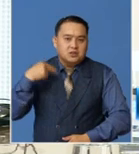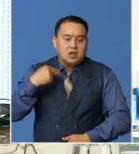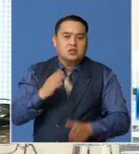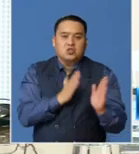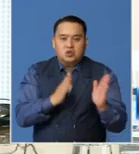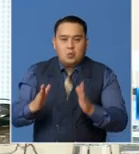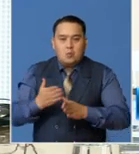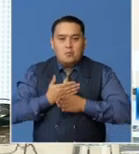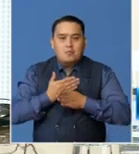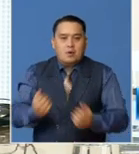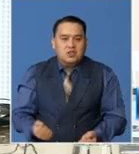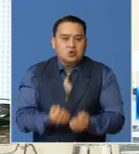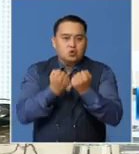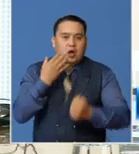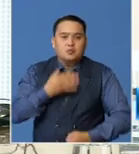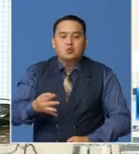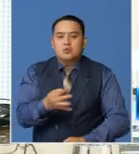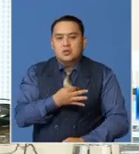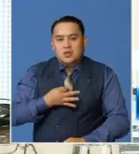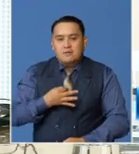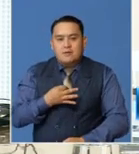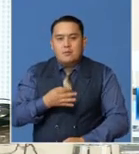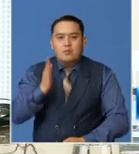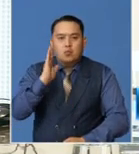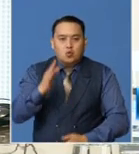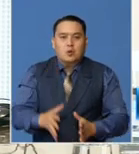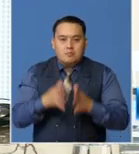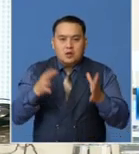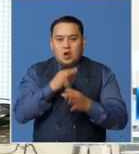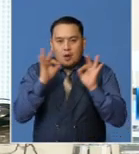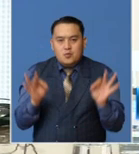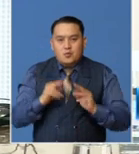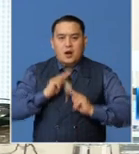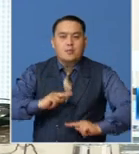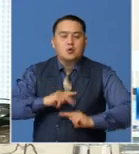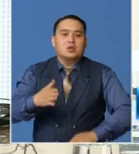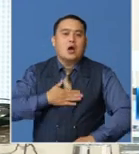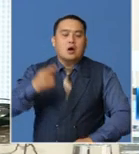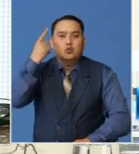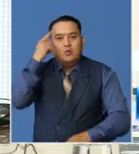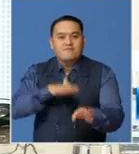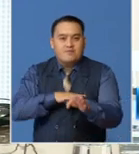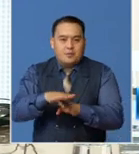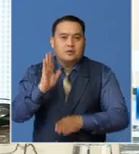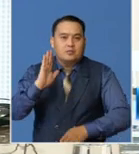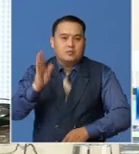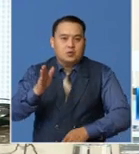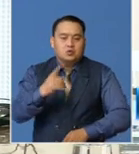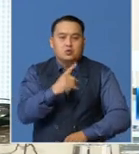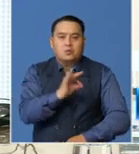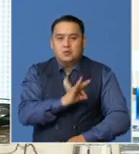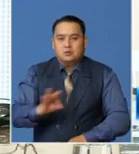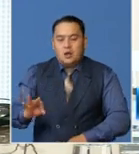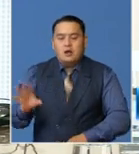систематическую поддержку алматинской области впереди нас ждет большой объем работы я думаю мы справимся с ним надеюсь всю